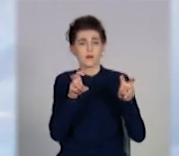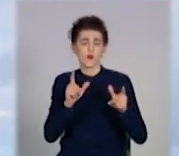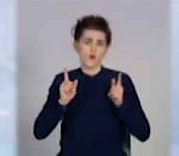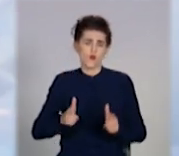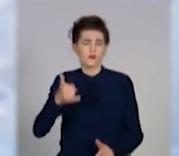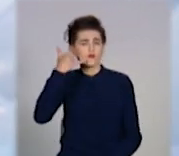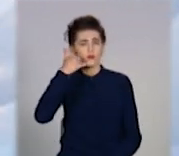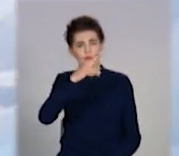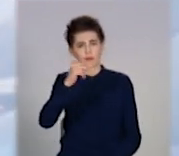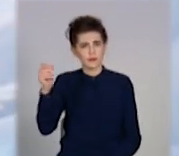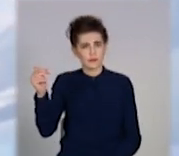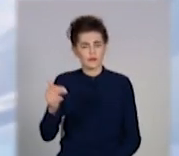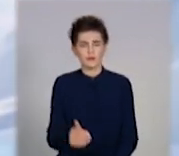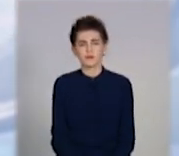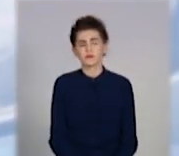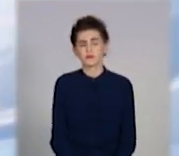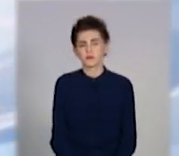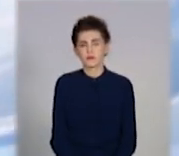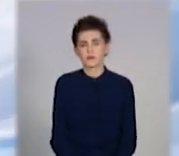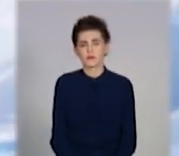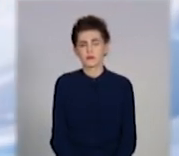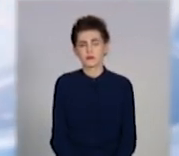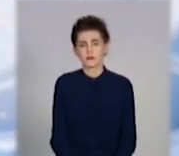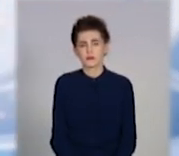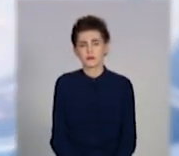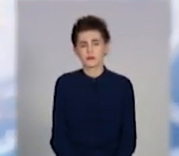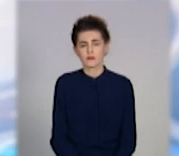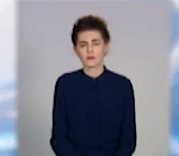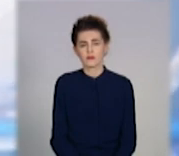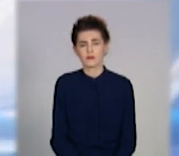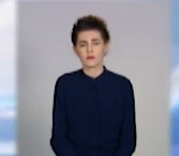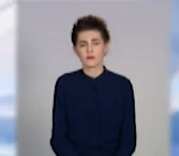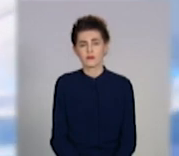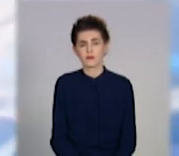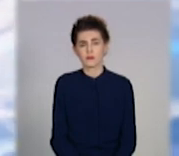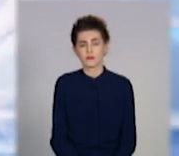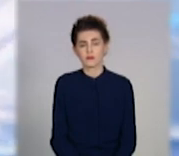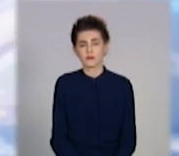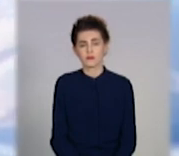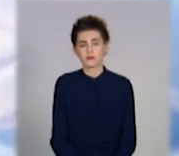звертайтеся до нас за номером гарячої лінії 0800 606 909.